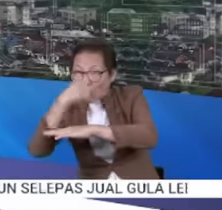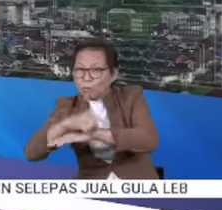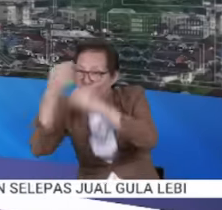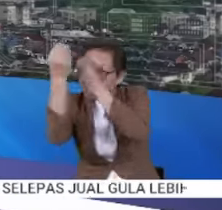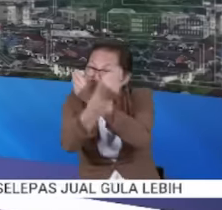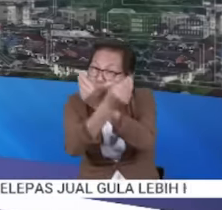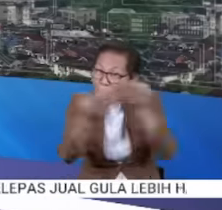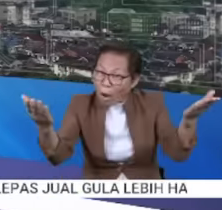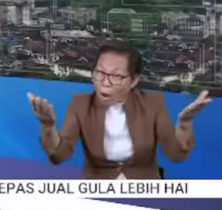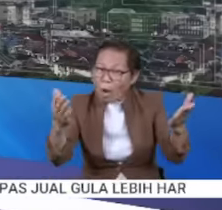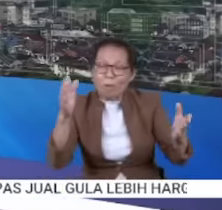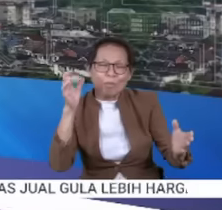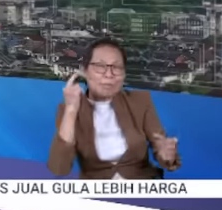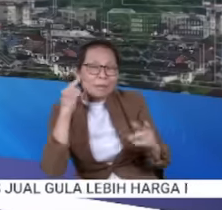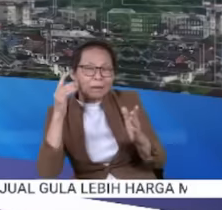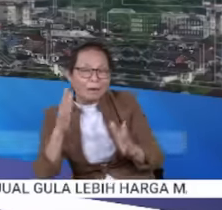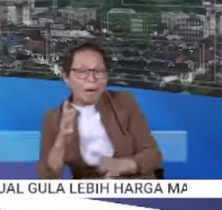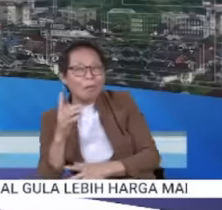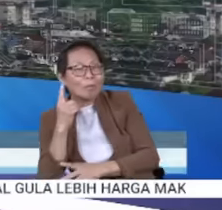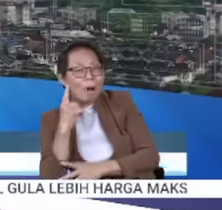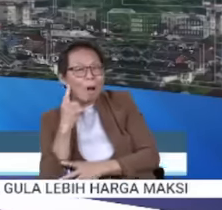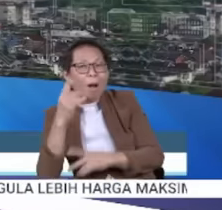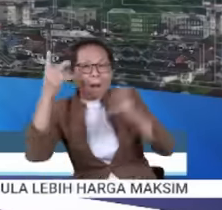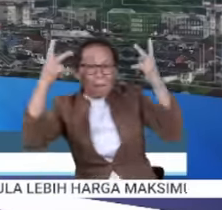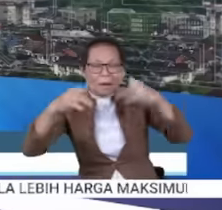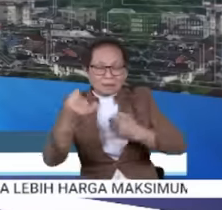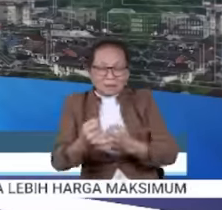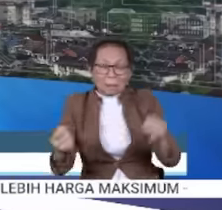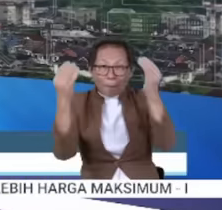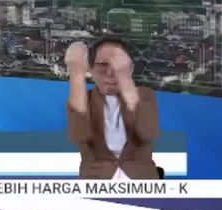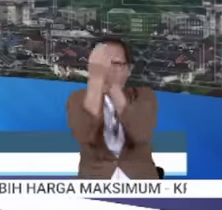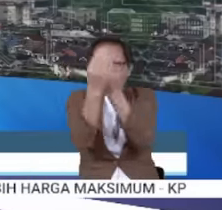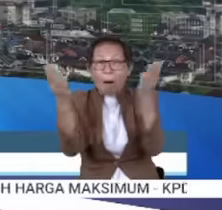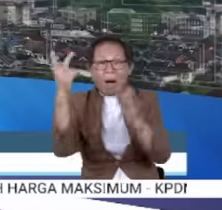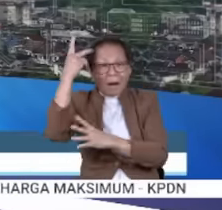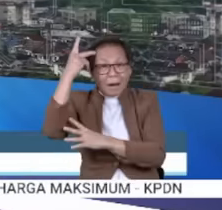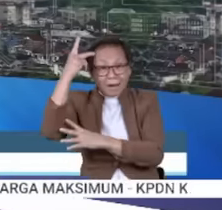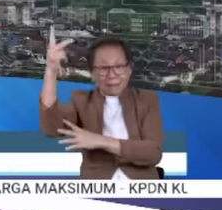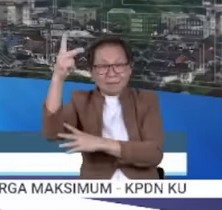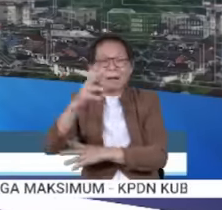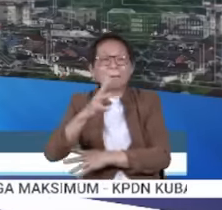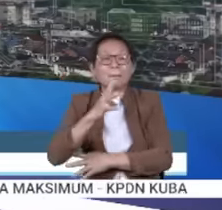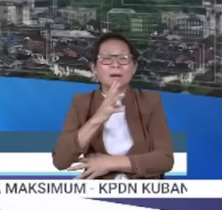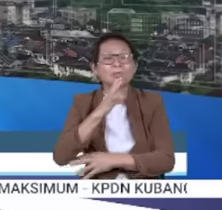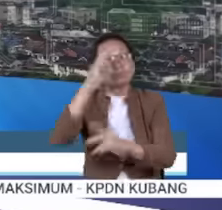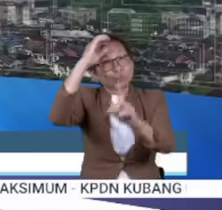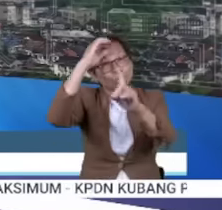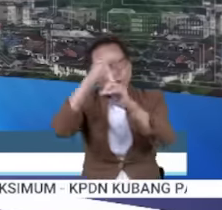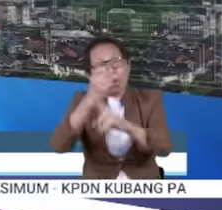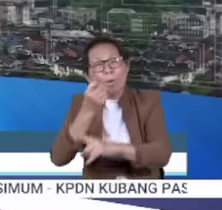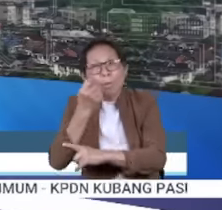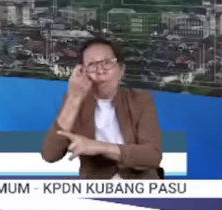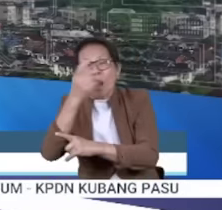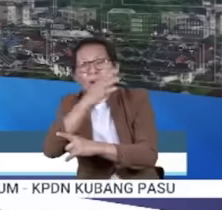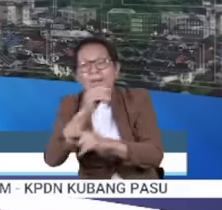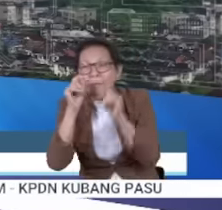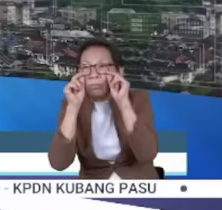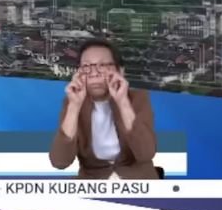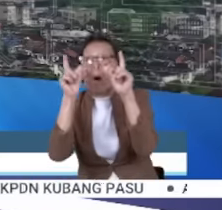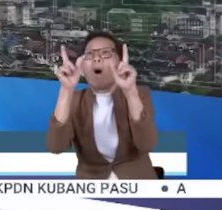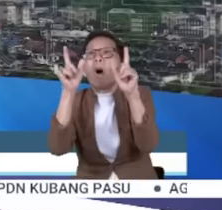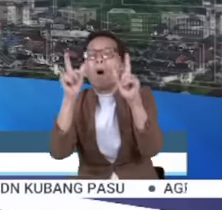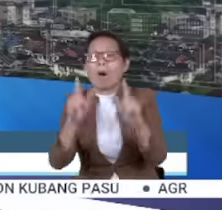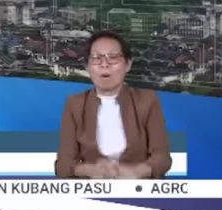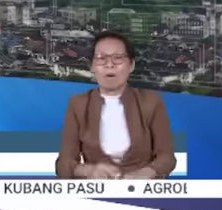menyalurkan maklumat kepada pendengar pengarah jabatan penyiaran Kelantan one Azhan Wan Hamad berkata bertujuan memahamkan dan memberi kesadaran